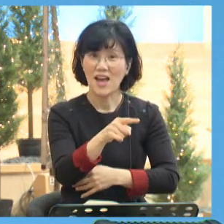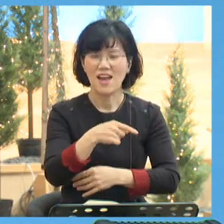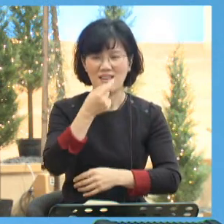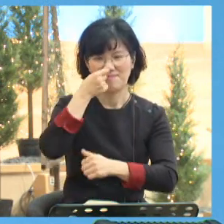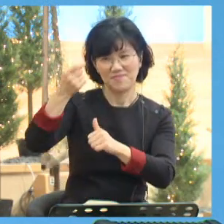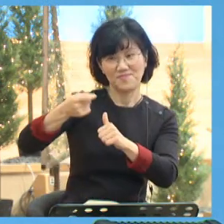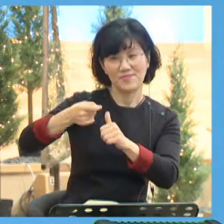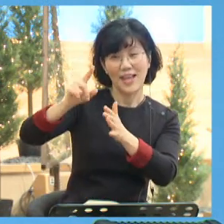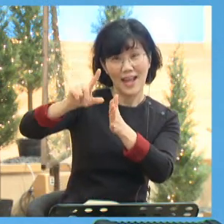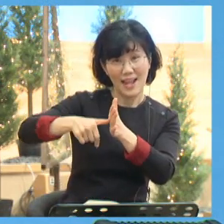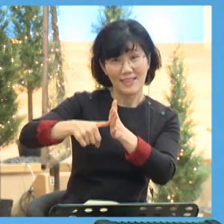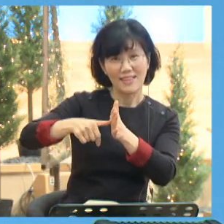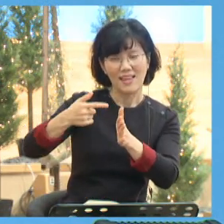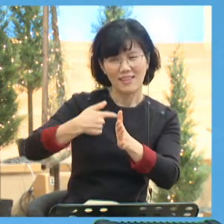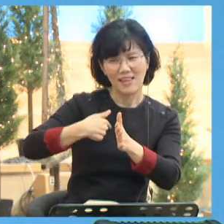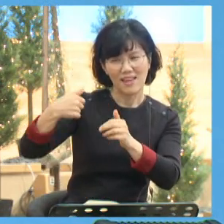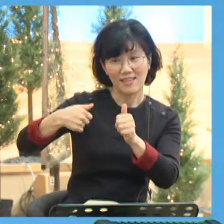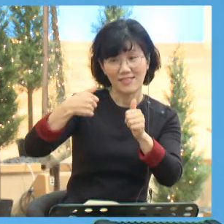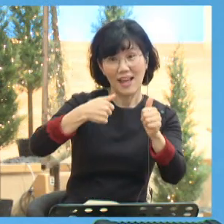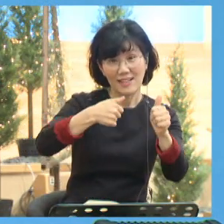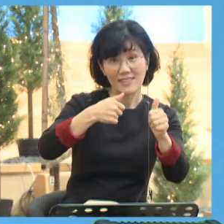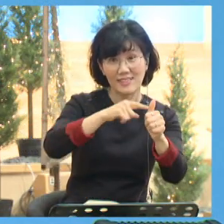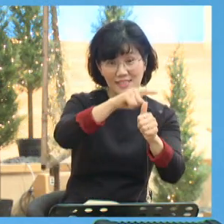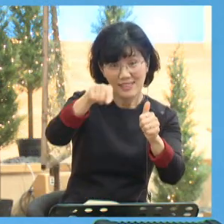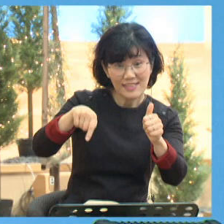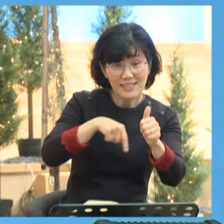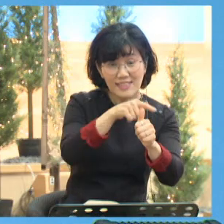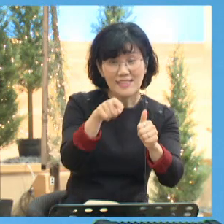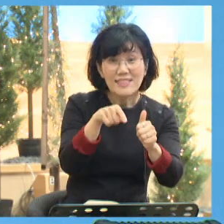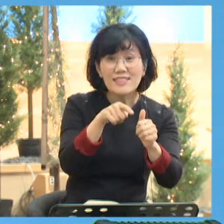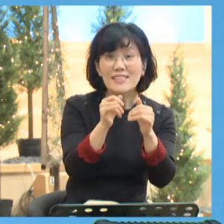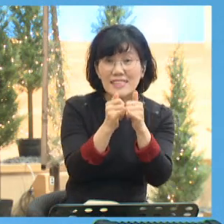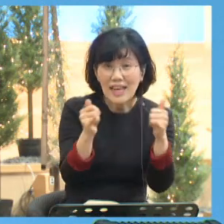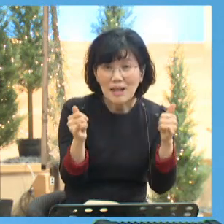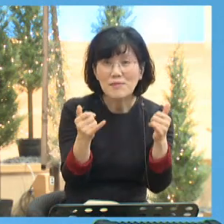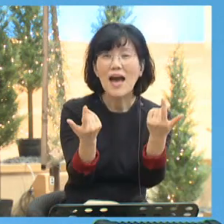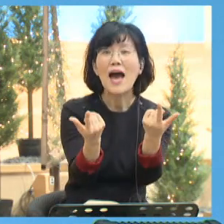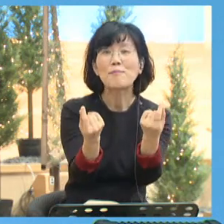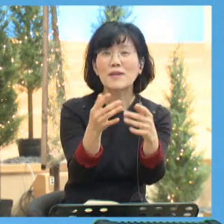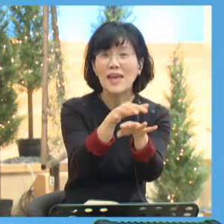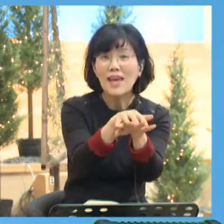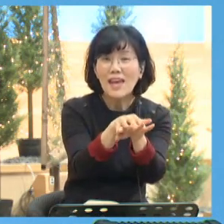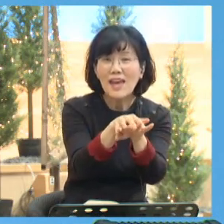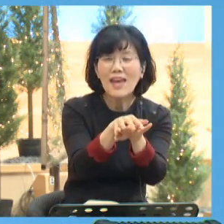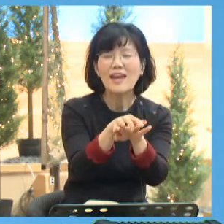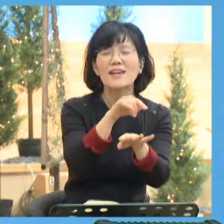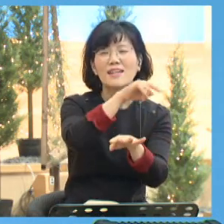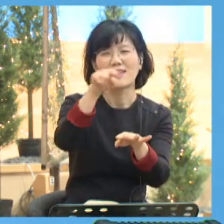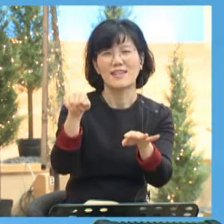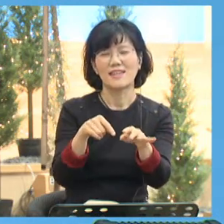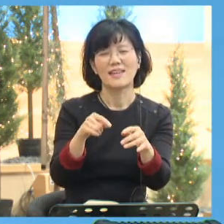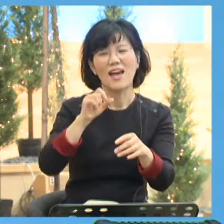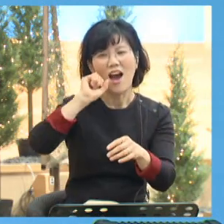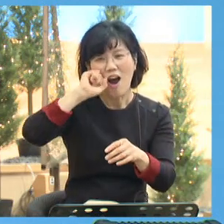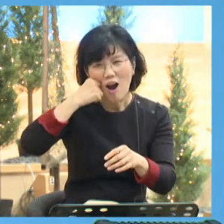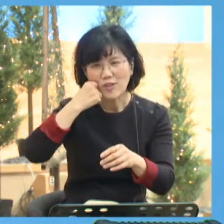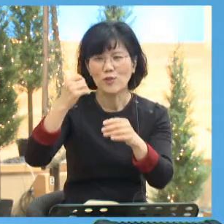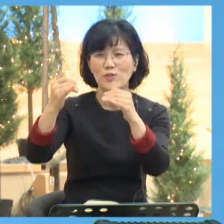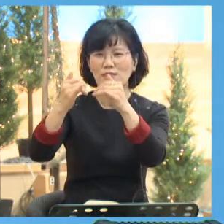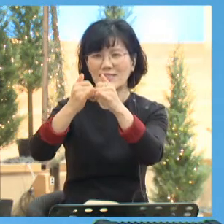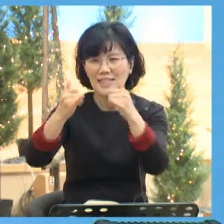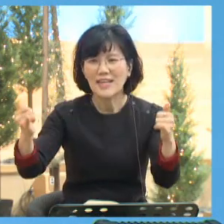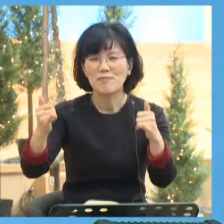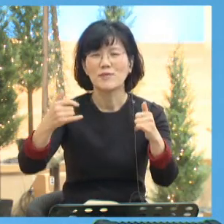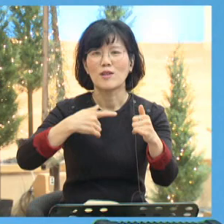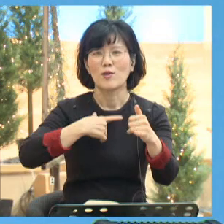때에 오히려 자기를 따르던 그 어떤 잠 유도를 비디오들 그들과 함께 어려움에 찬 동족들을 살리자 나요